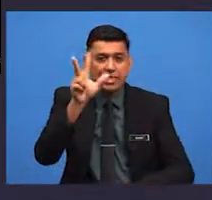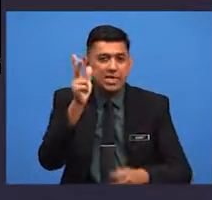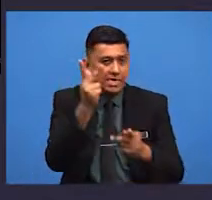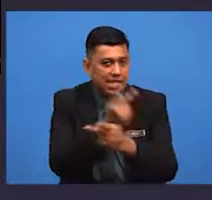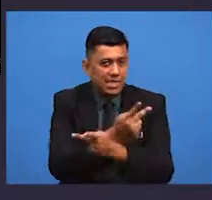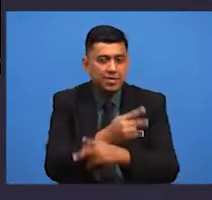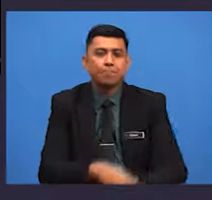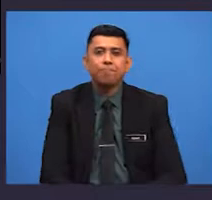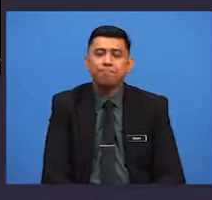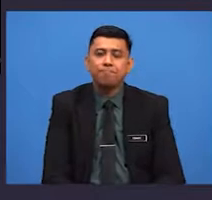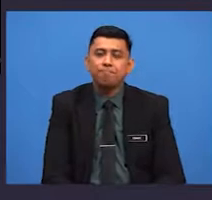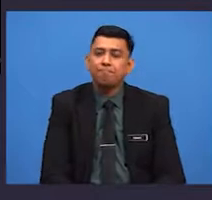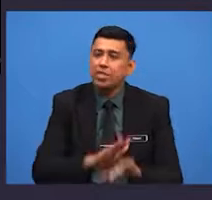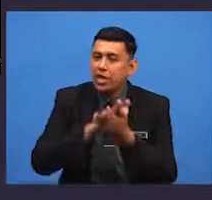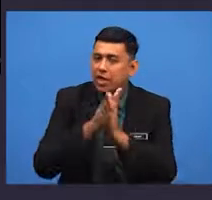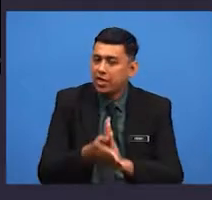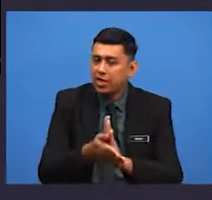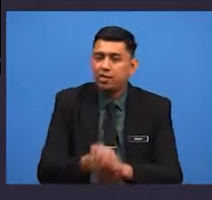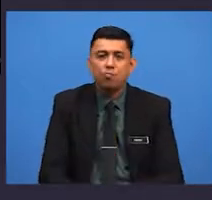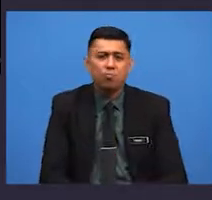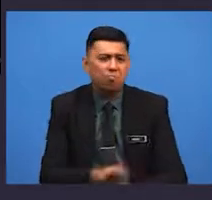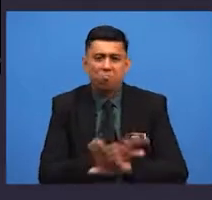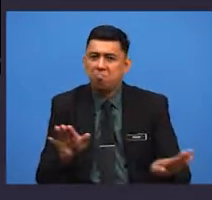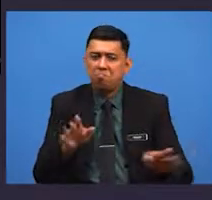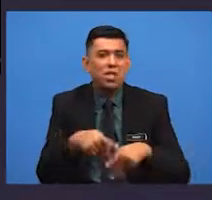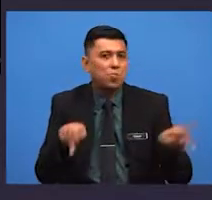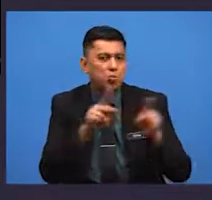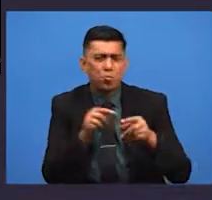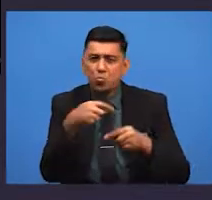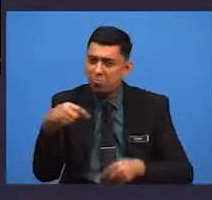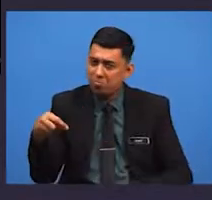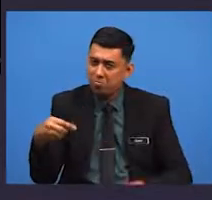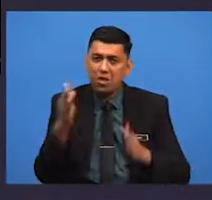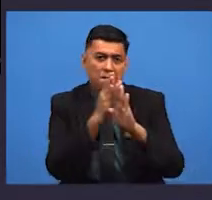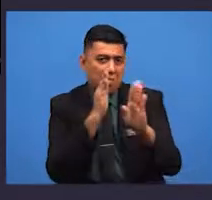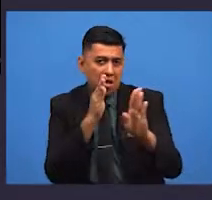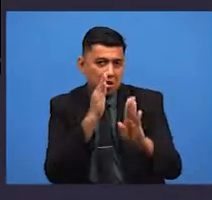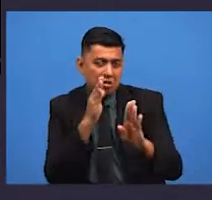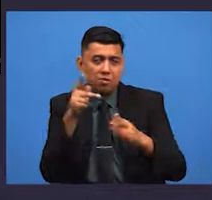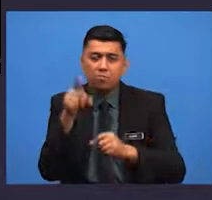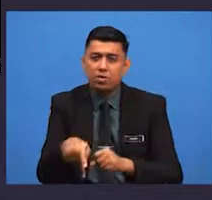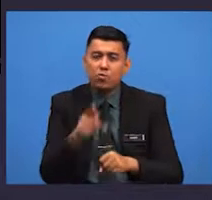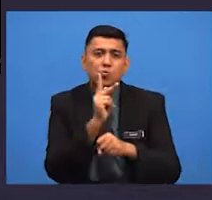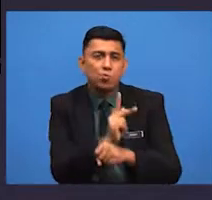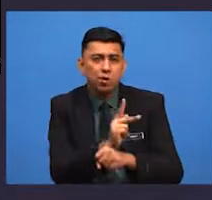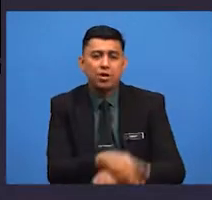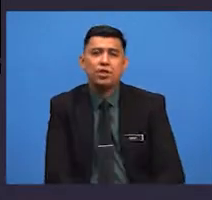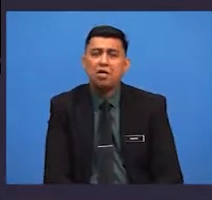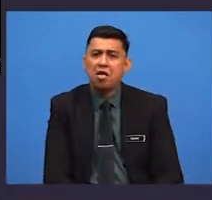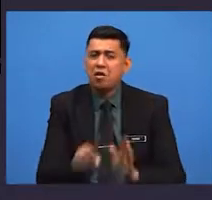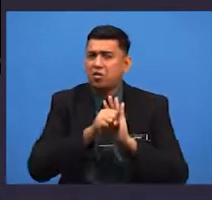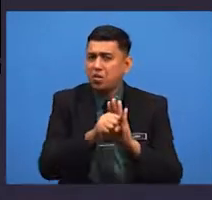kali. Jadi, kita tidak perlu menulis baris sudukot dan melukis simbol